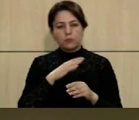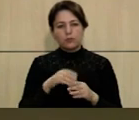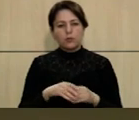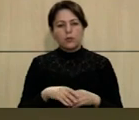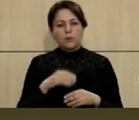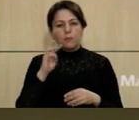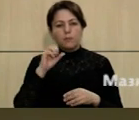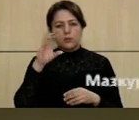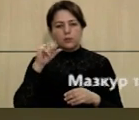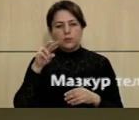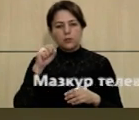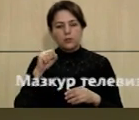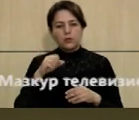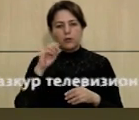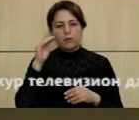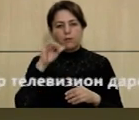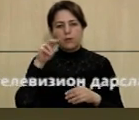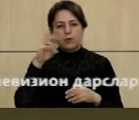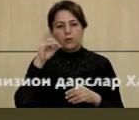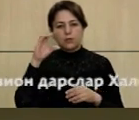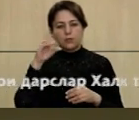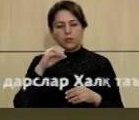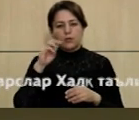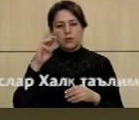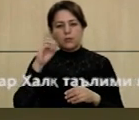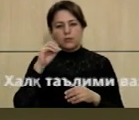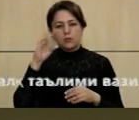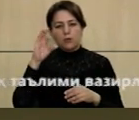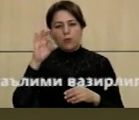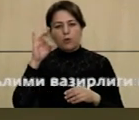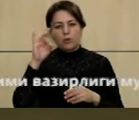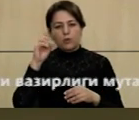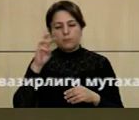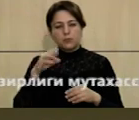Demak, masalada biz Fallis teoremasini tatbiq qildik.